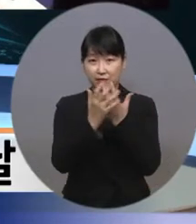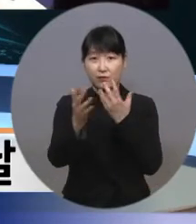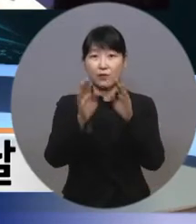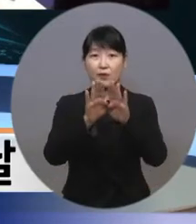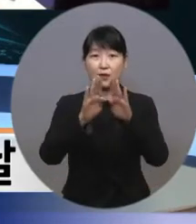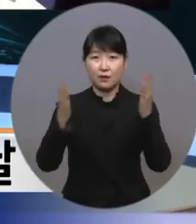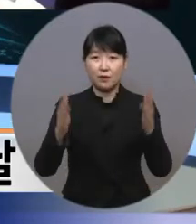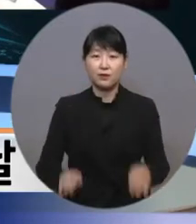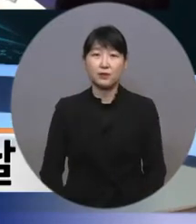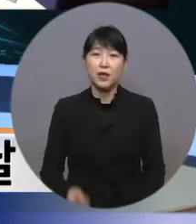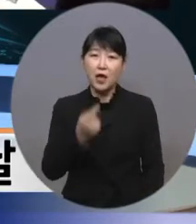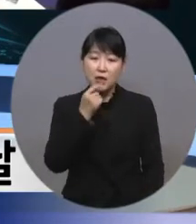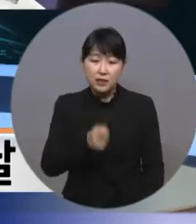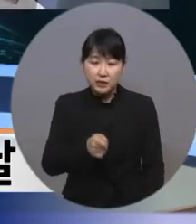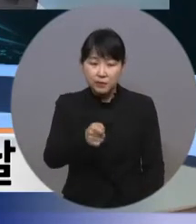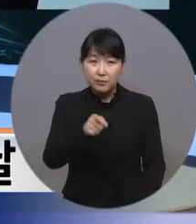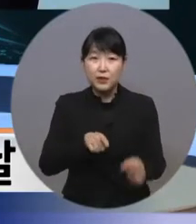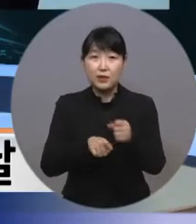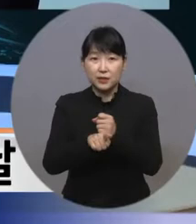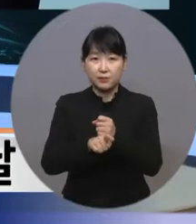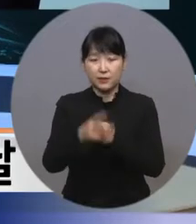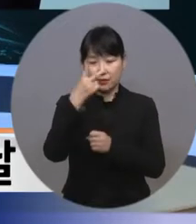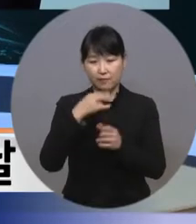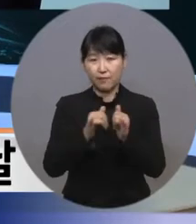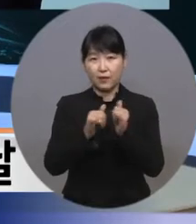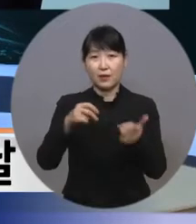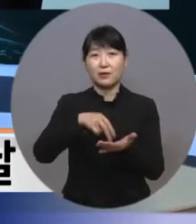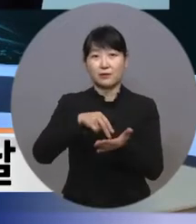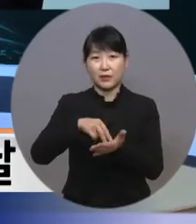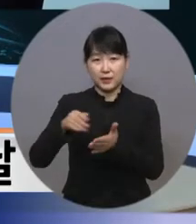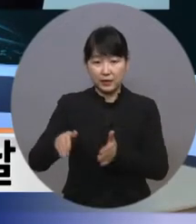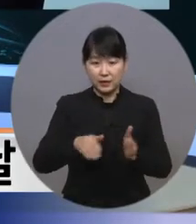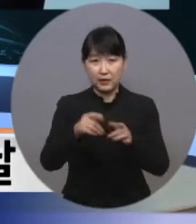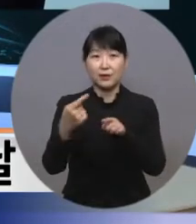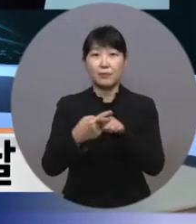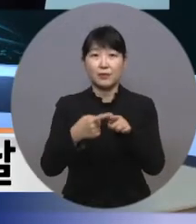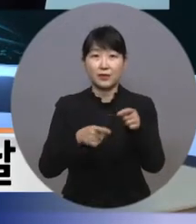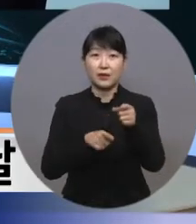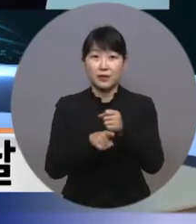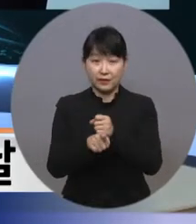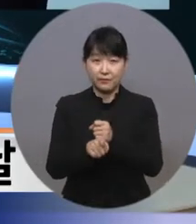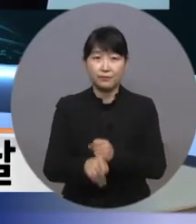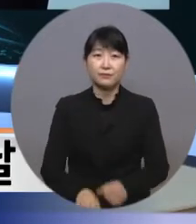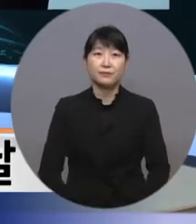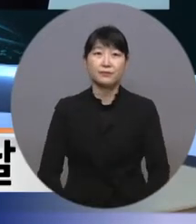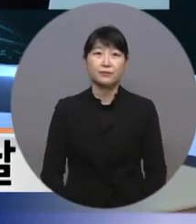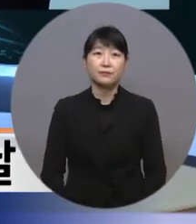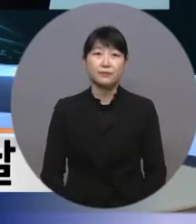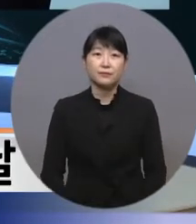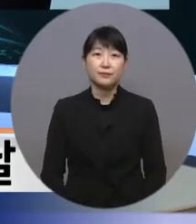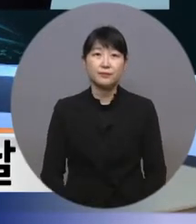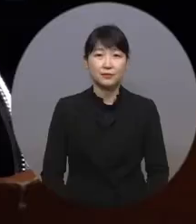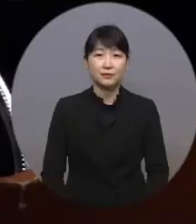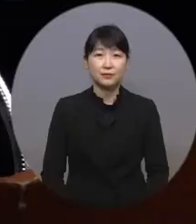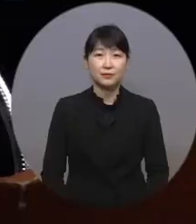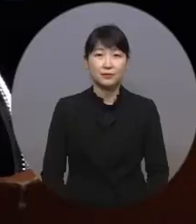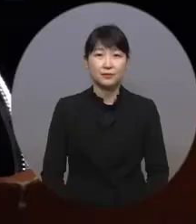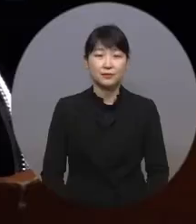시각장애인에게 길이 되어주는 존재라는 의미를 담고 있는데요 자세한 소식 전우주 기자가 전합니다